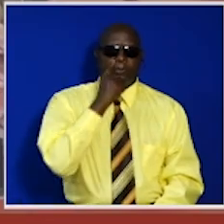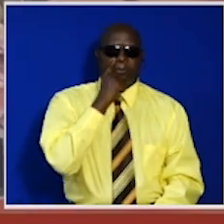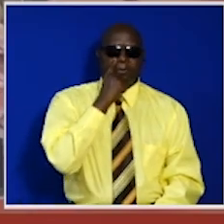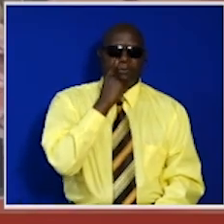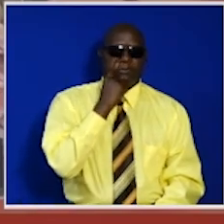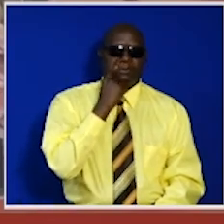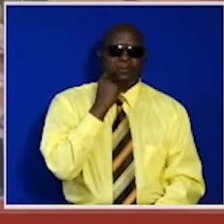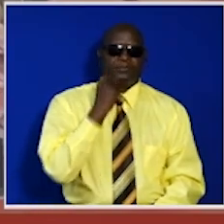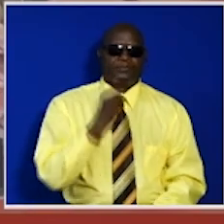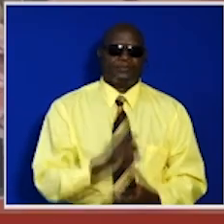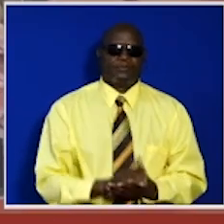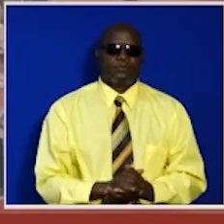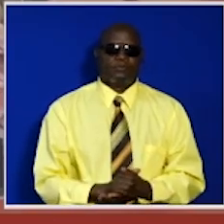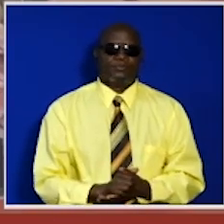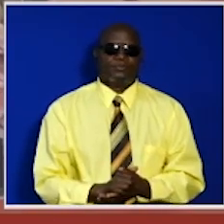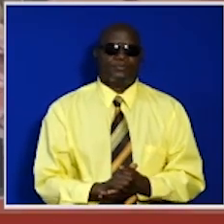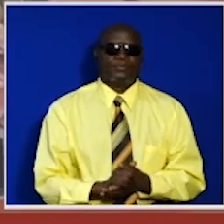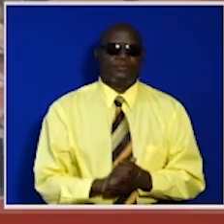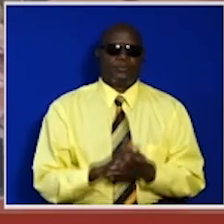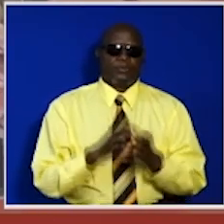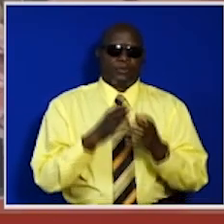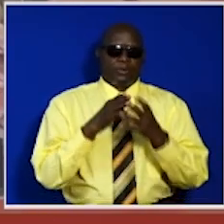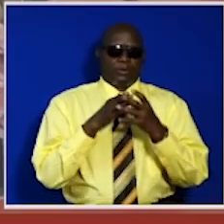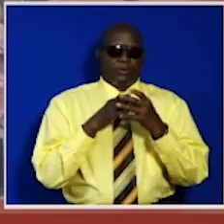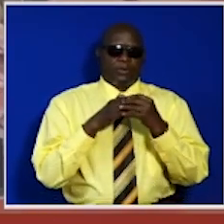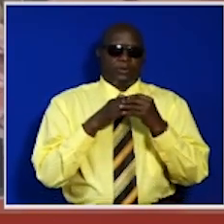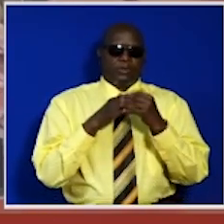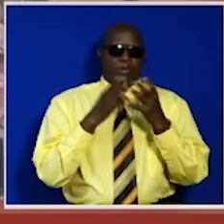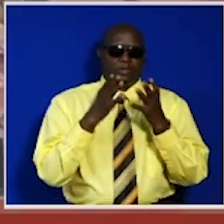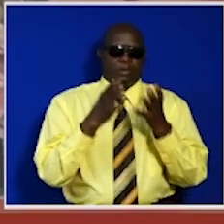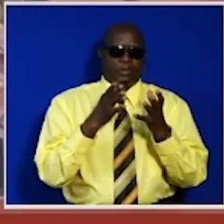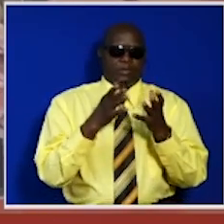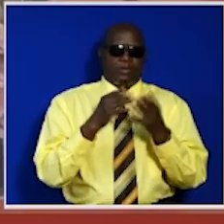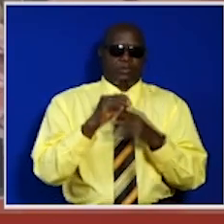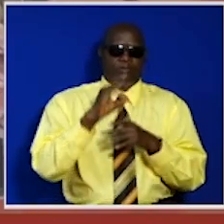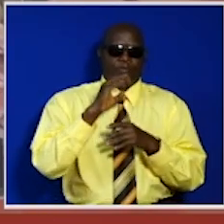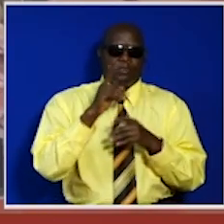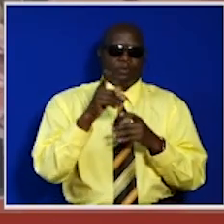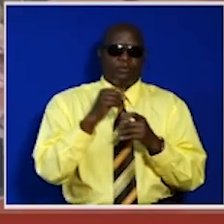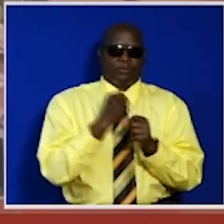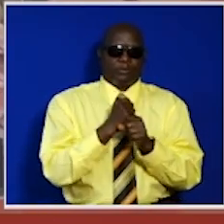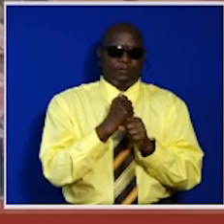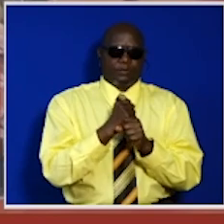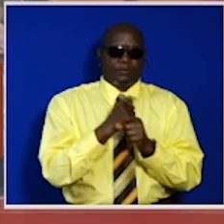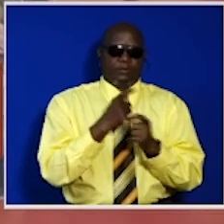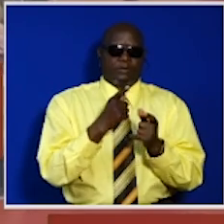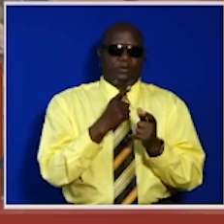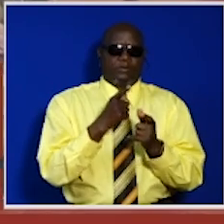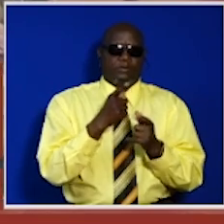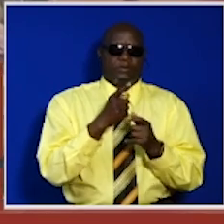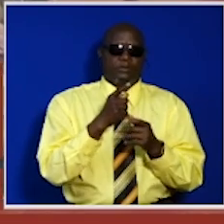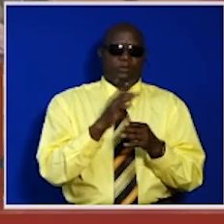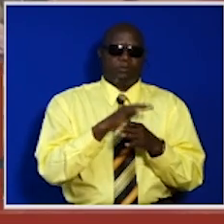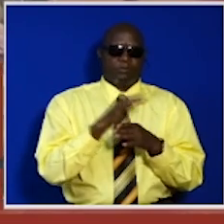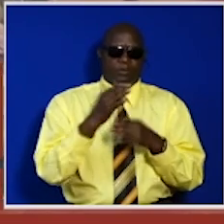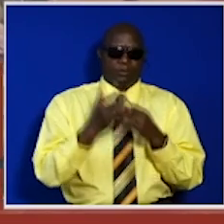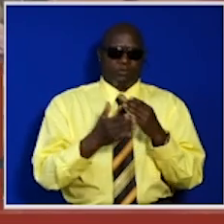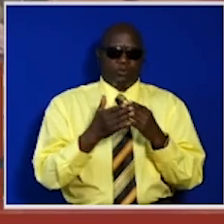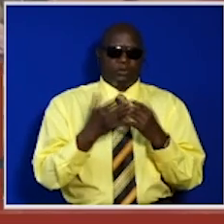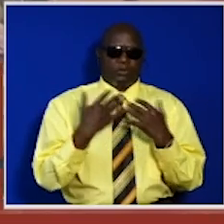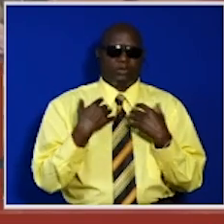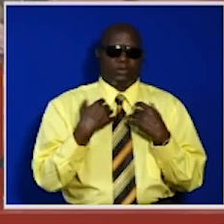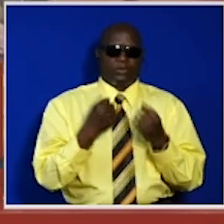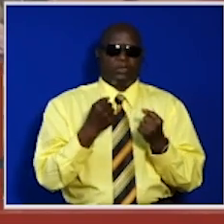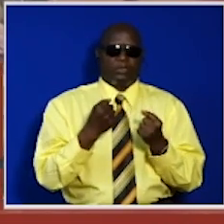Viongozi wa miungano ya umma nchini wamejitokeza kukanusha madai kuwa fedha za umma zitatumika kulipa bima ya afya wafanyikazi wa